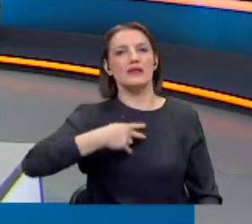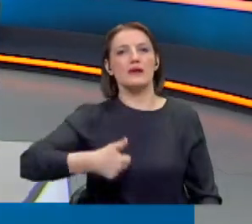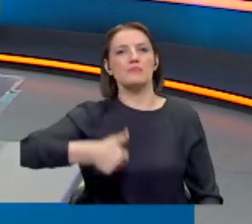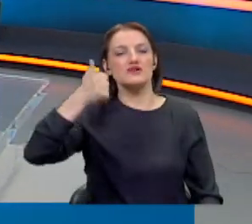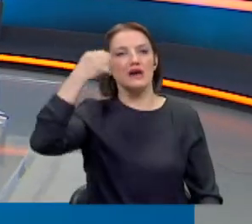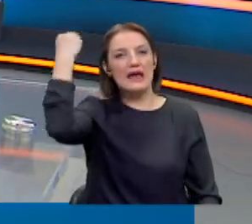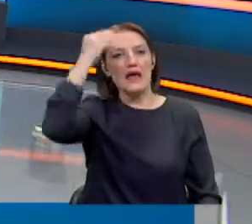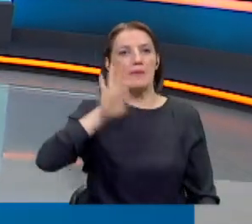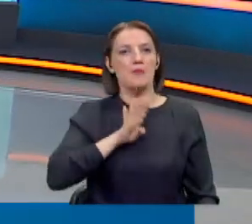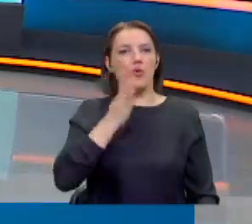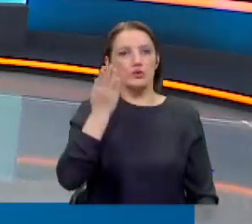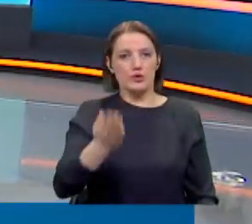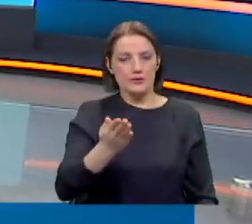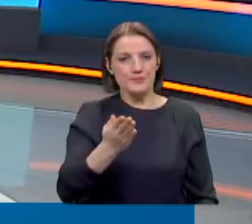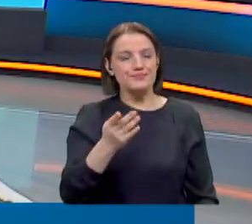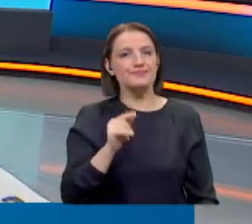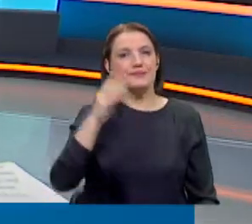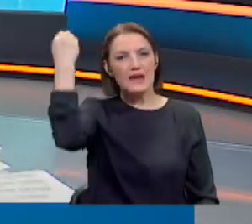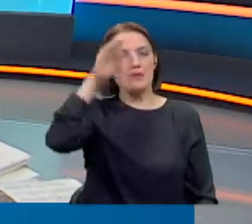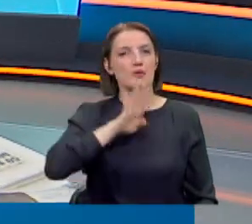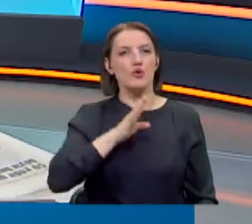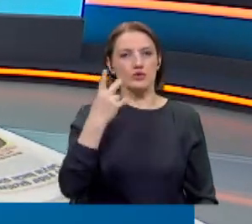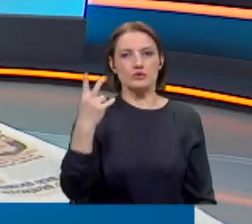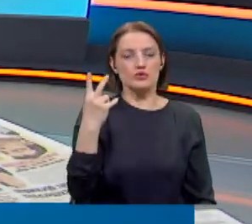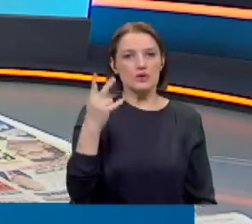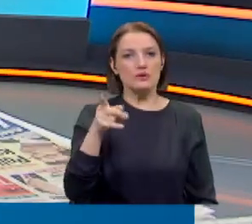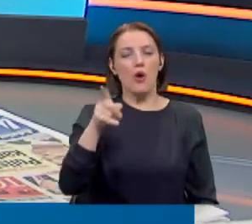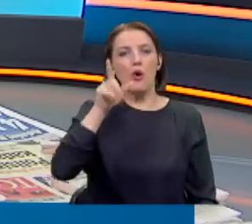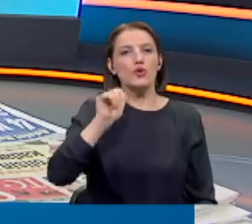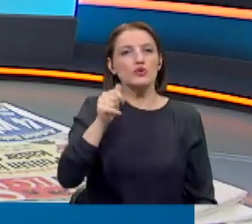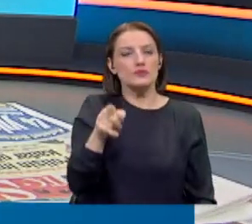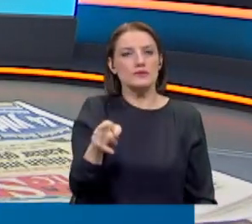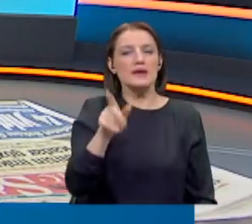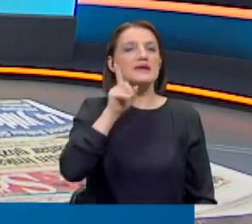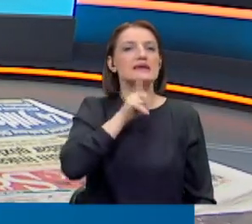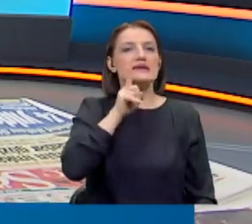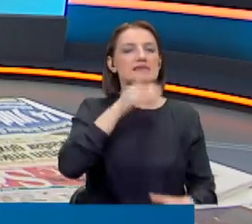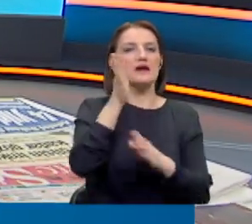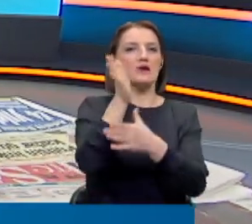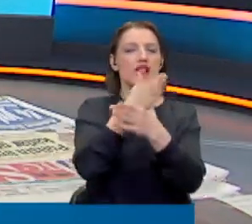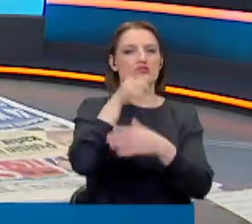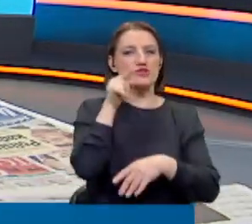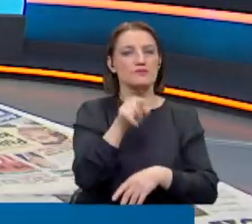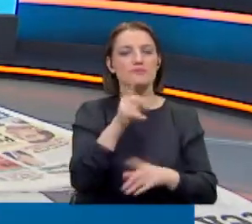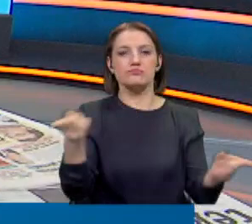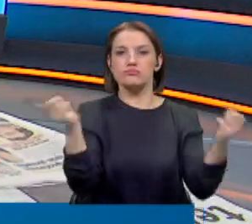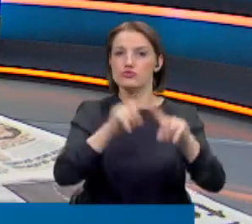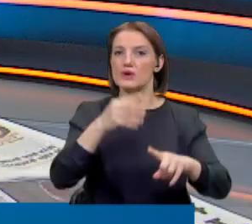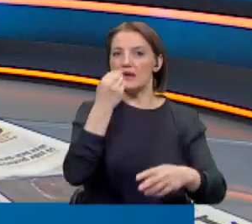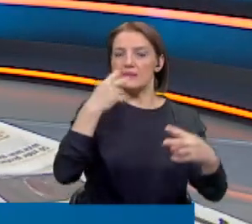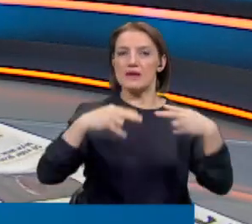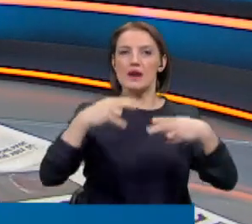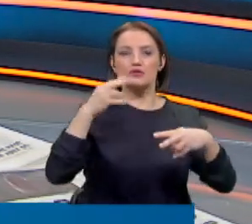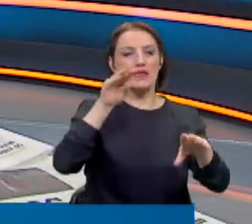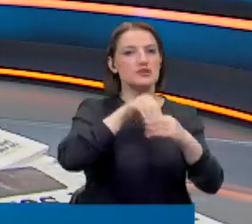Belediye başkanı Ekrem İmamoğlu ve Ekrem imamoğlu'nun İşte o gün orada İngiltere'nin büyükelçisiyle buluşması